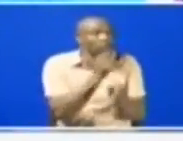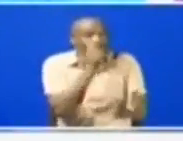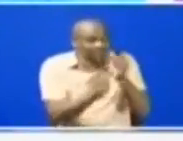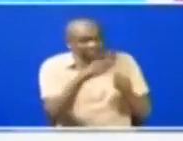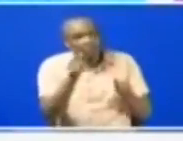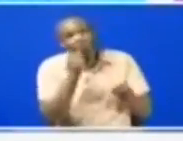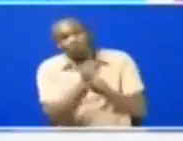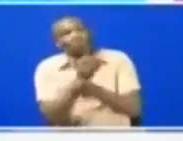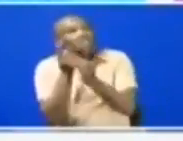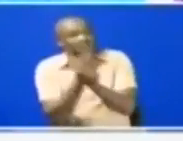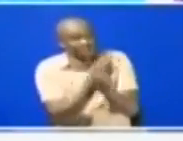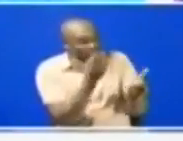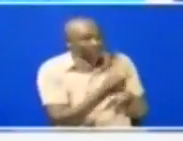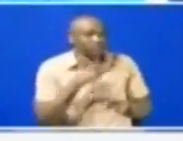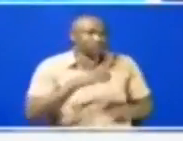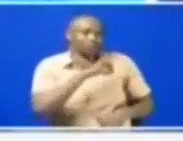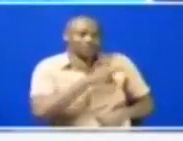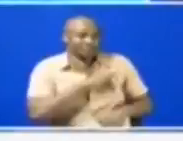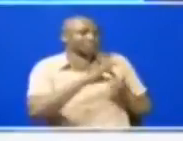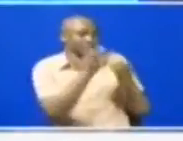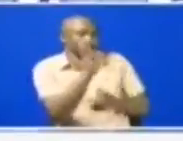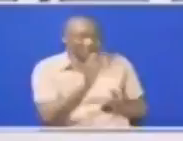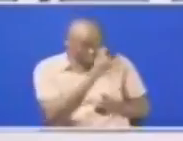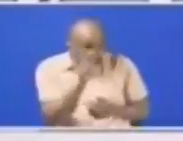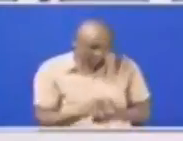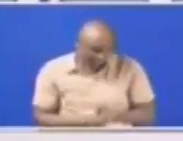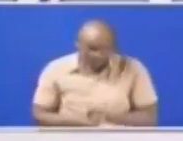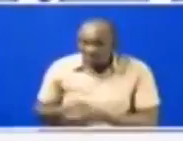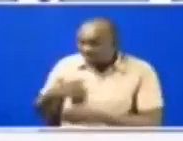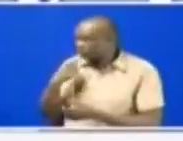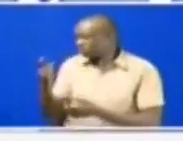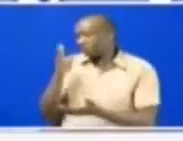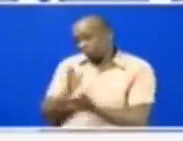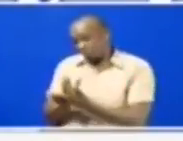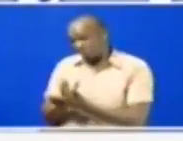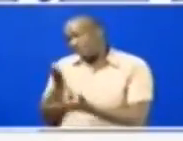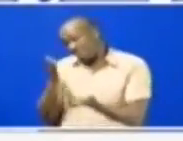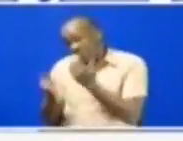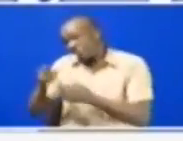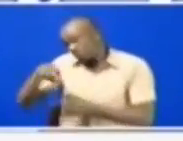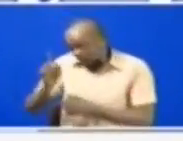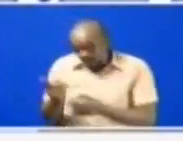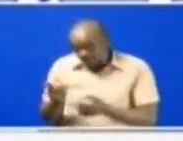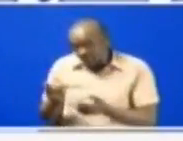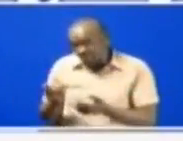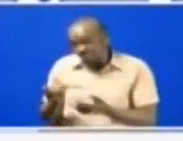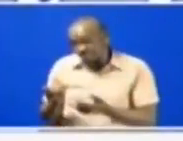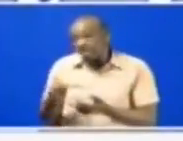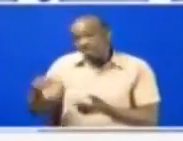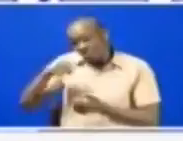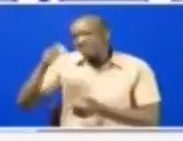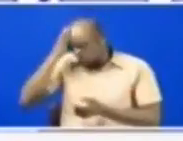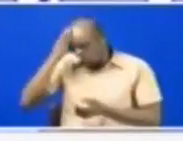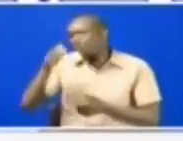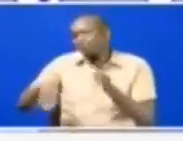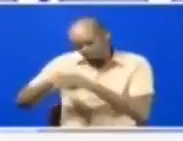ambazo umelazimika kufanya ili kuweza kujikimu kimaisha? Mm. Okay, kweli kusema kweli unajua kama umetoka labda tumekuwa tunajua mpira